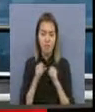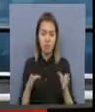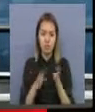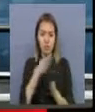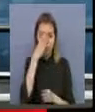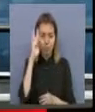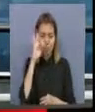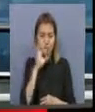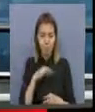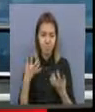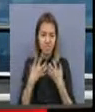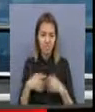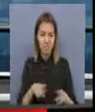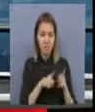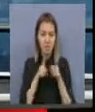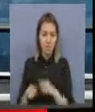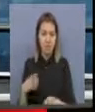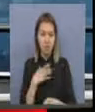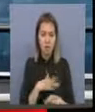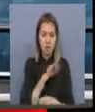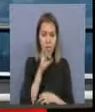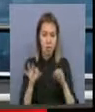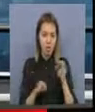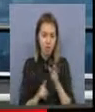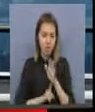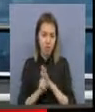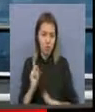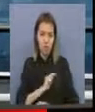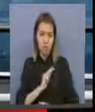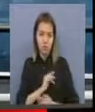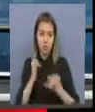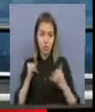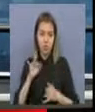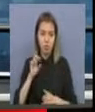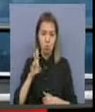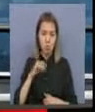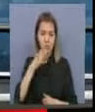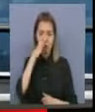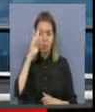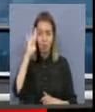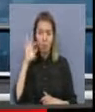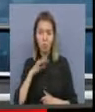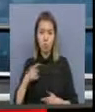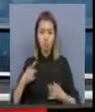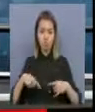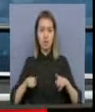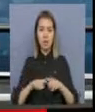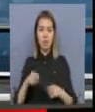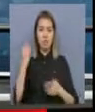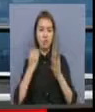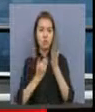Ақмола облысын цифрландыруға қатысты бірқатар маңызды жобаларды қолға алған. Осы орайда Нұр Отан партиясы Ақмола облыстық филиалында өңірде